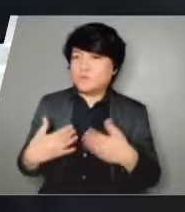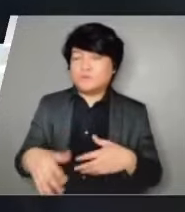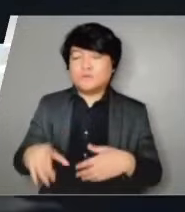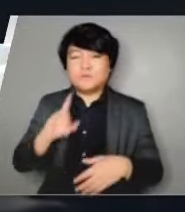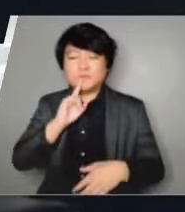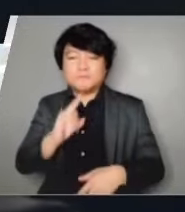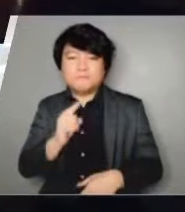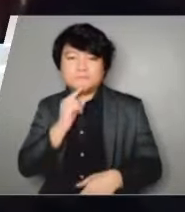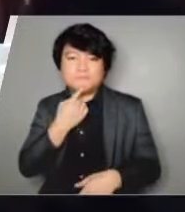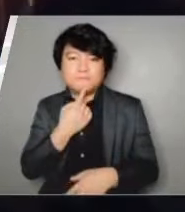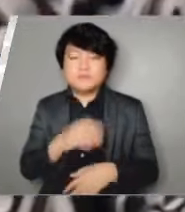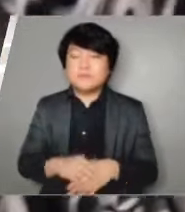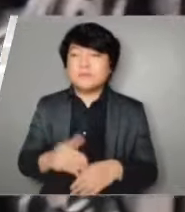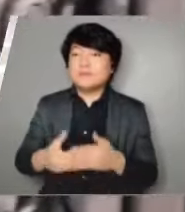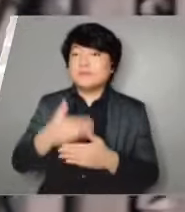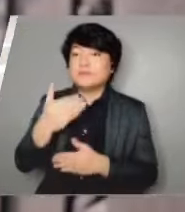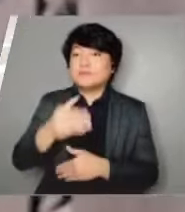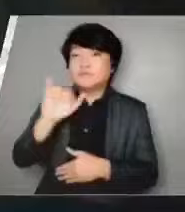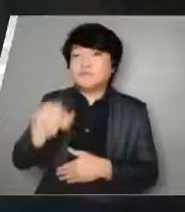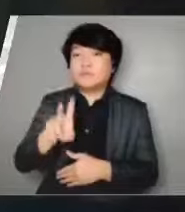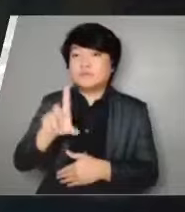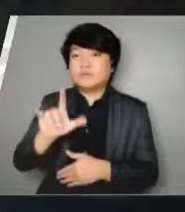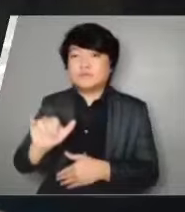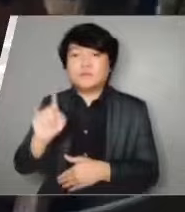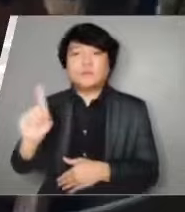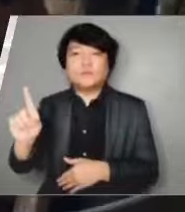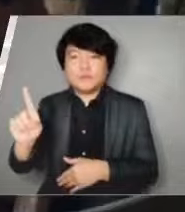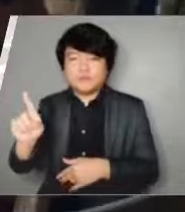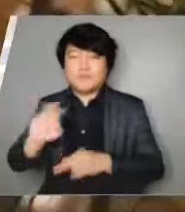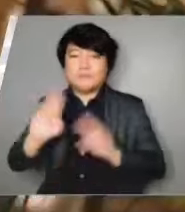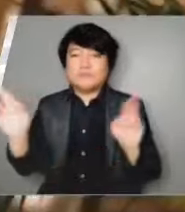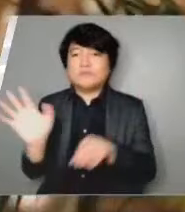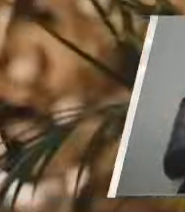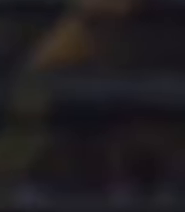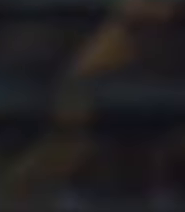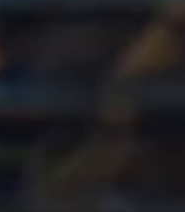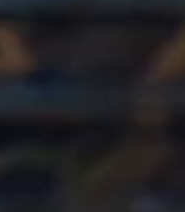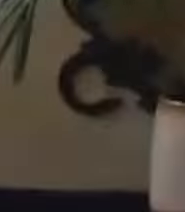Mapapanood sa July 1 ang Widow's War sa GMA 5.